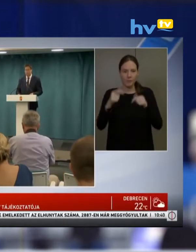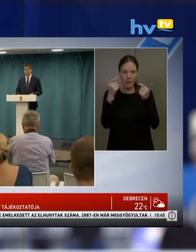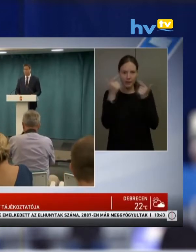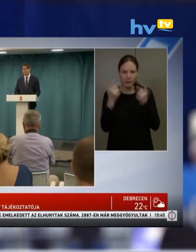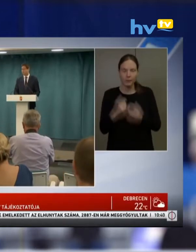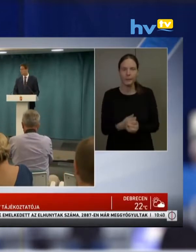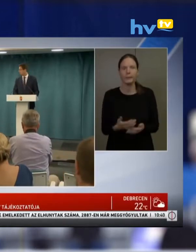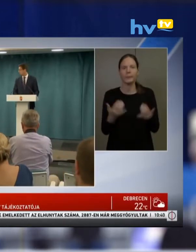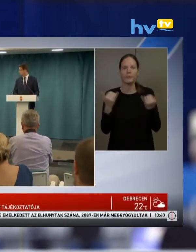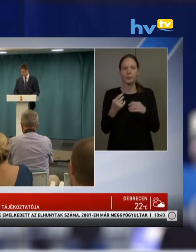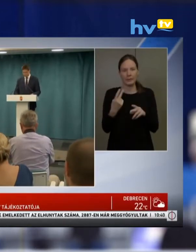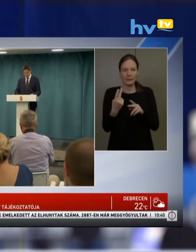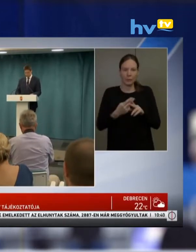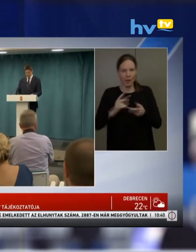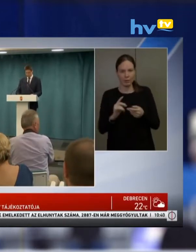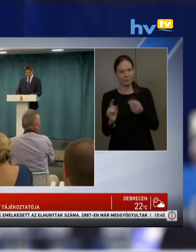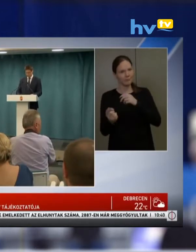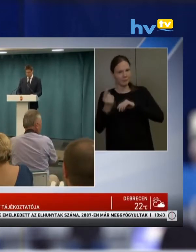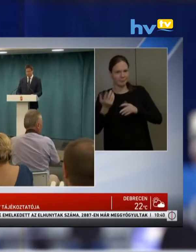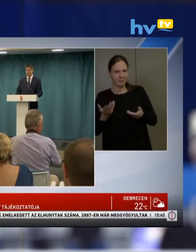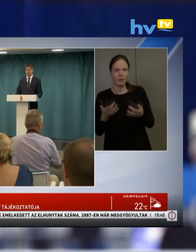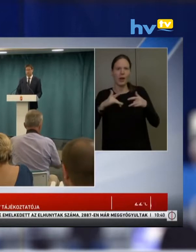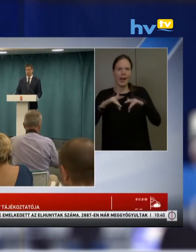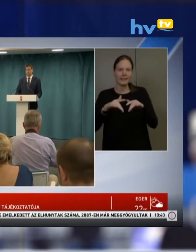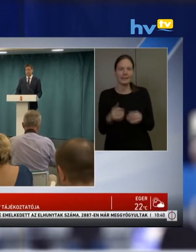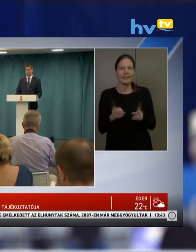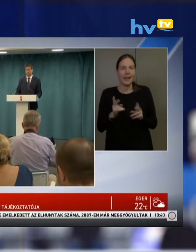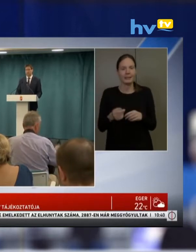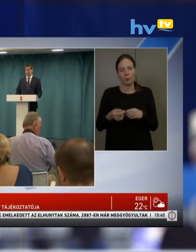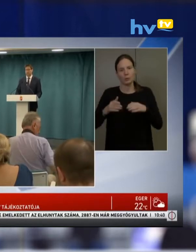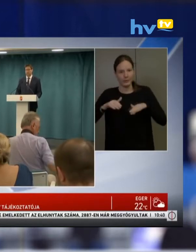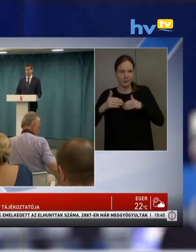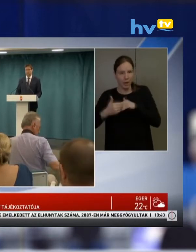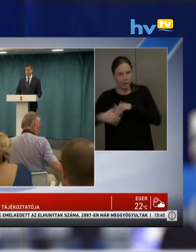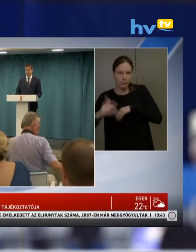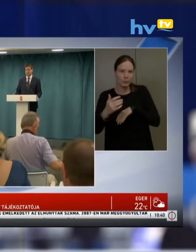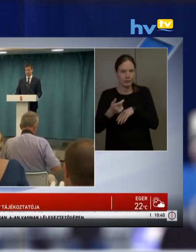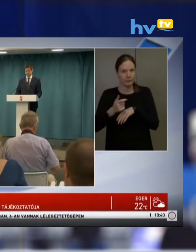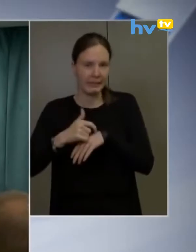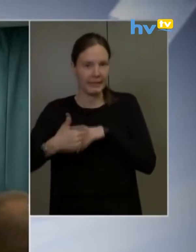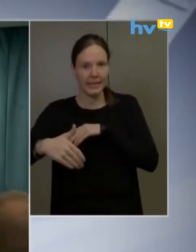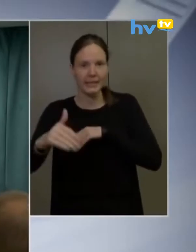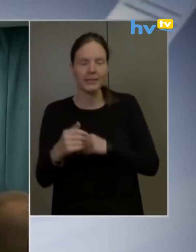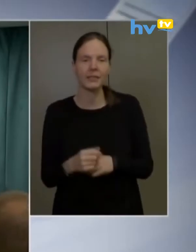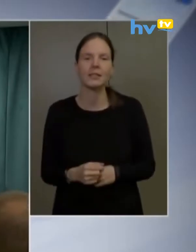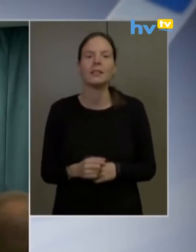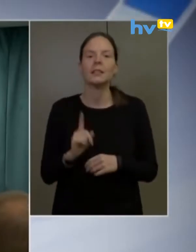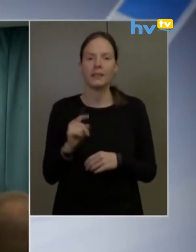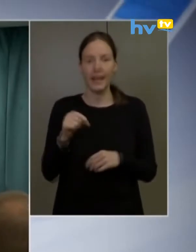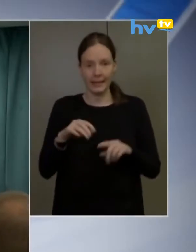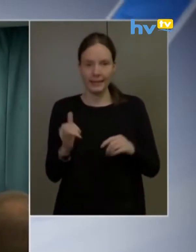ezres halálesetet. Olvasható a koronavírus.gov.hu oldalon. A kormány álláspontja az, hogy körültekintő,